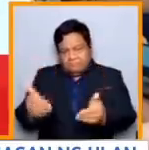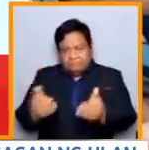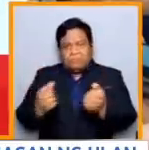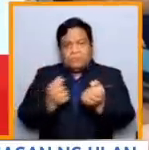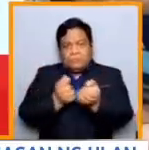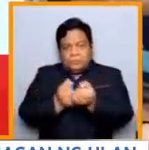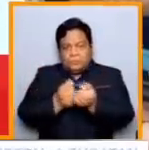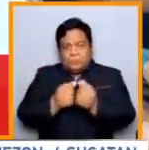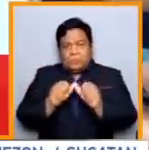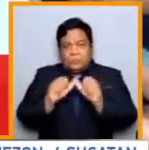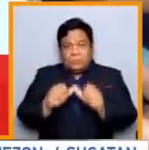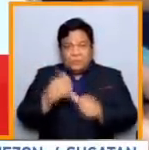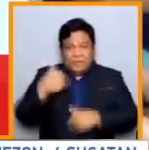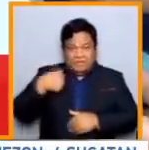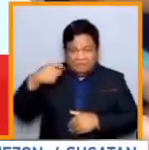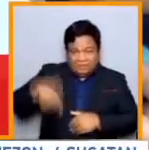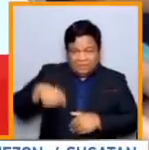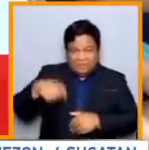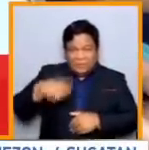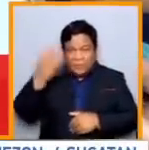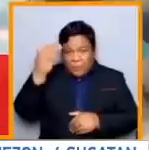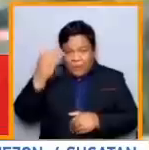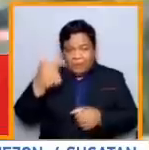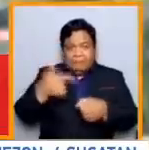sa gitna ng pagtaas ng presyo ng petrolyo.